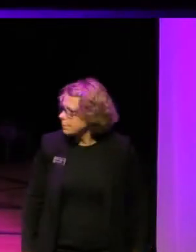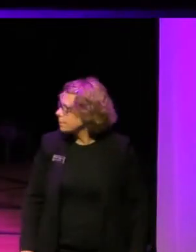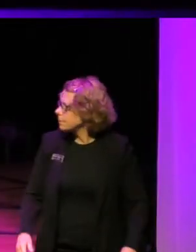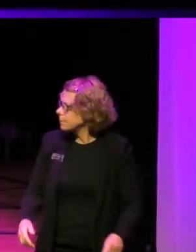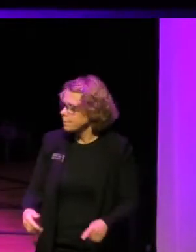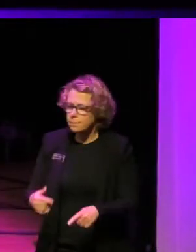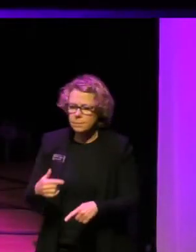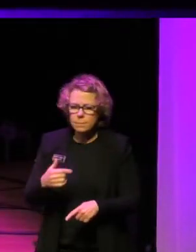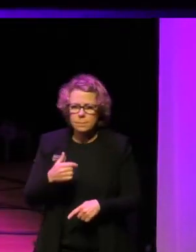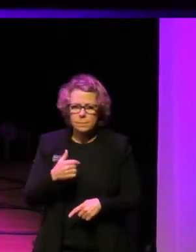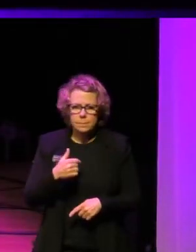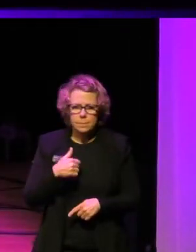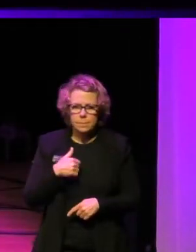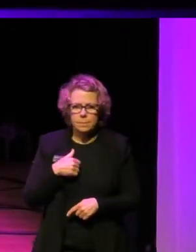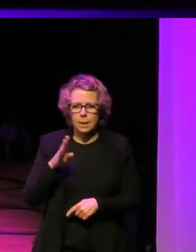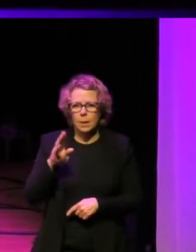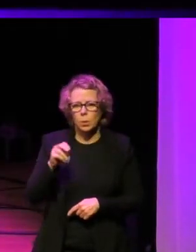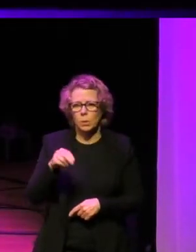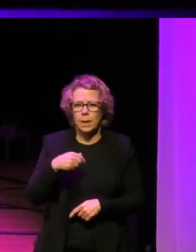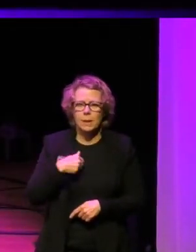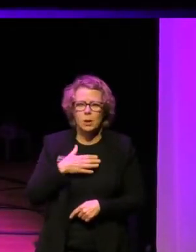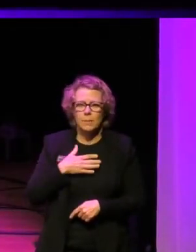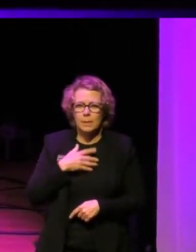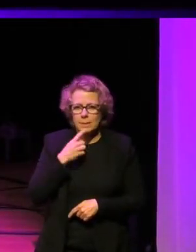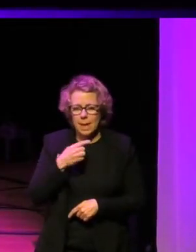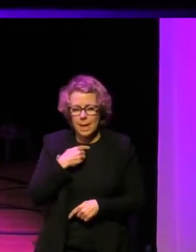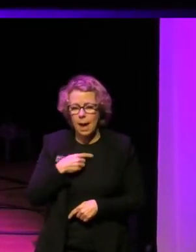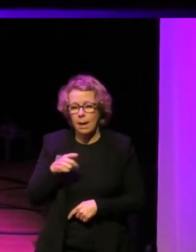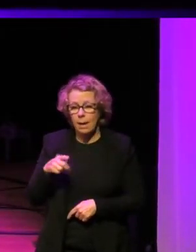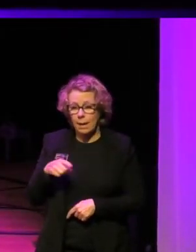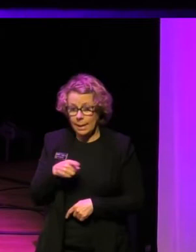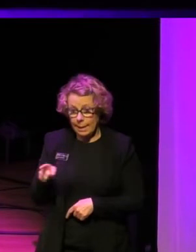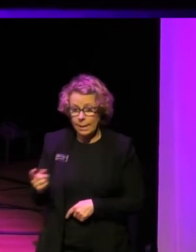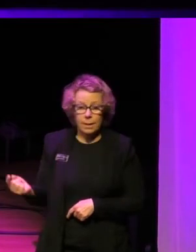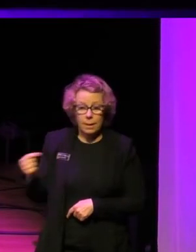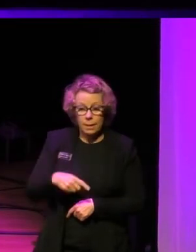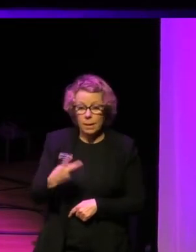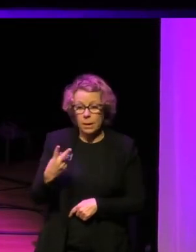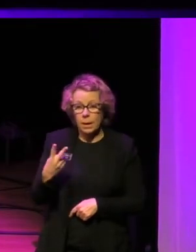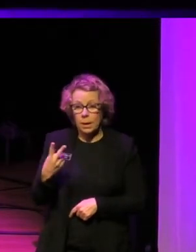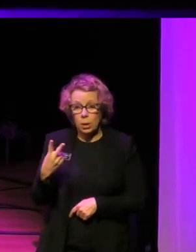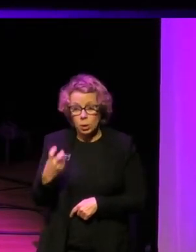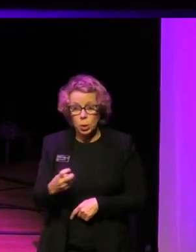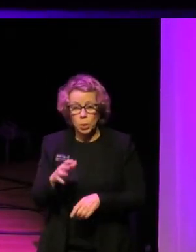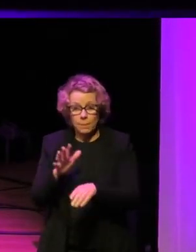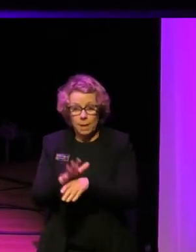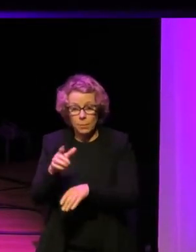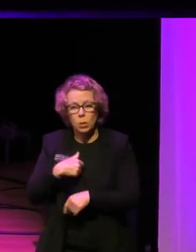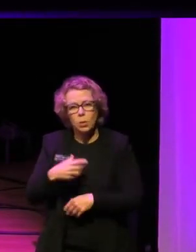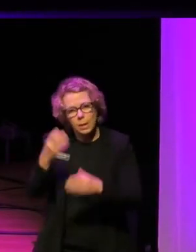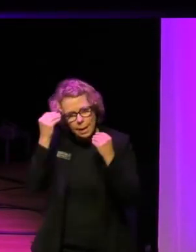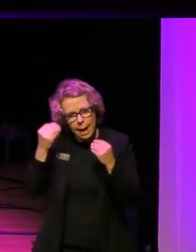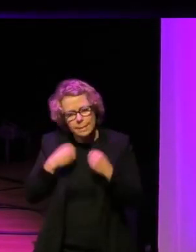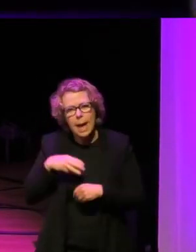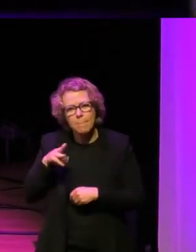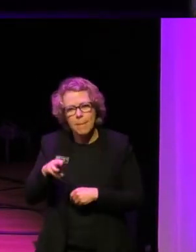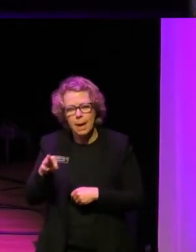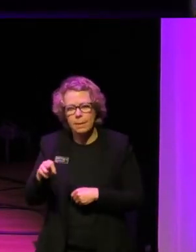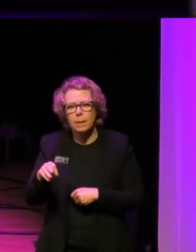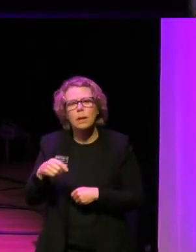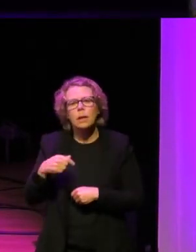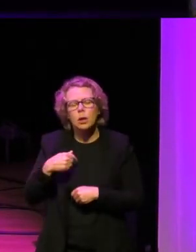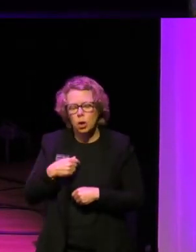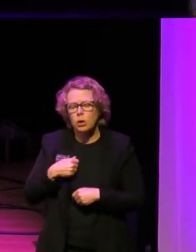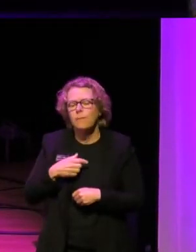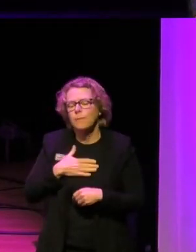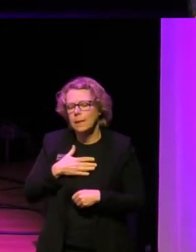Jag skulle vilja säga att även om, som du beskrev, att ni kom 2015 och har lärt er vad mänskliga rättigheter är och kommer rädda de mänskliga rättigheterna, så ska jag